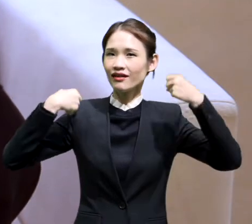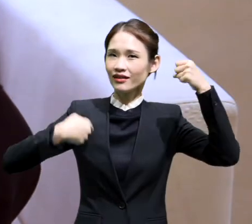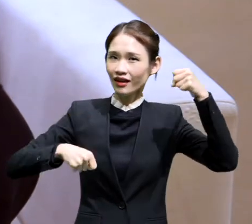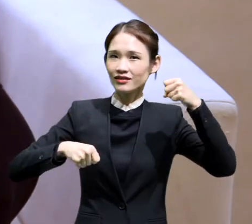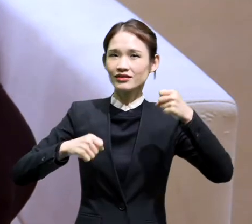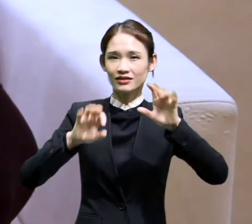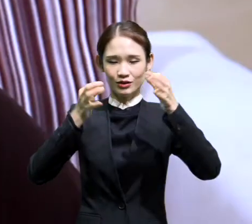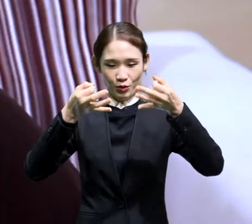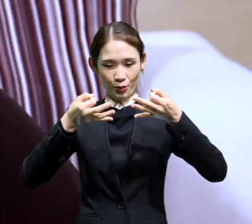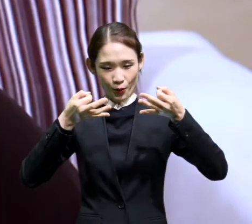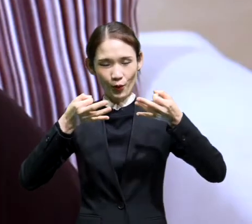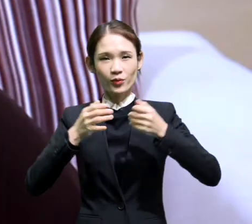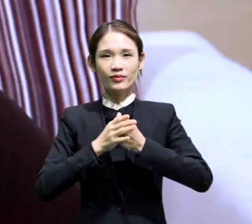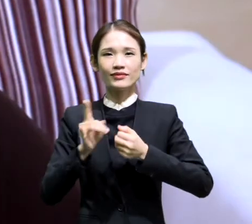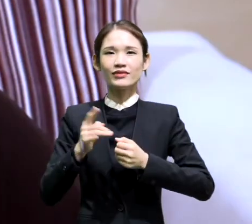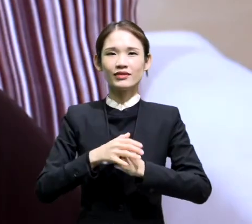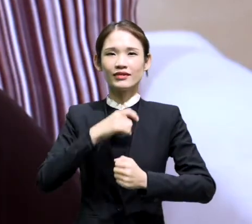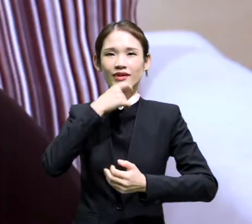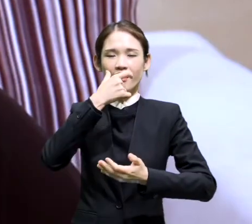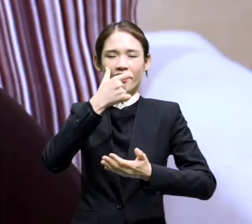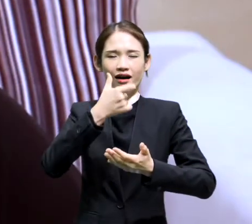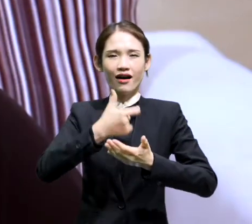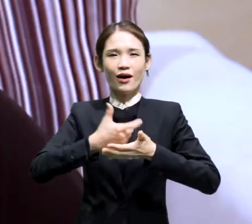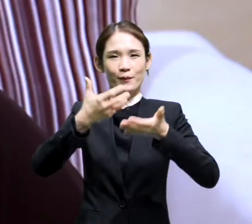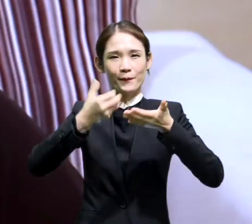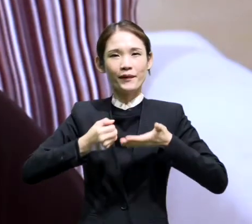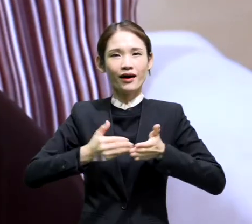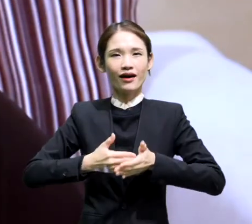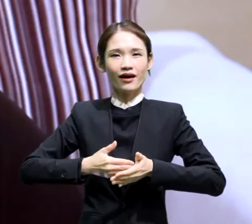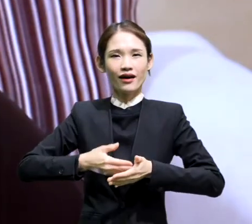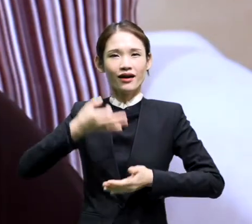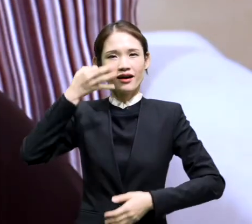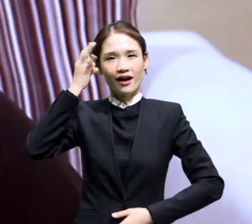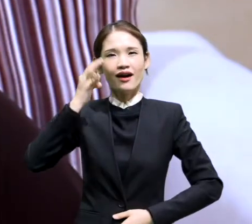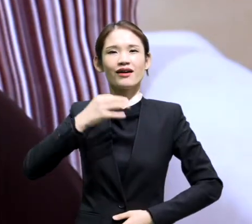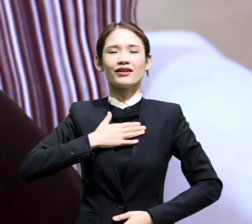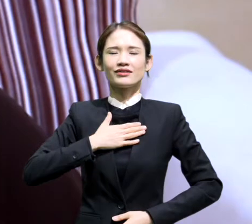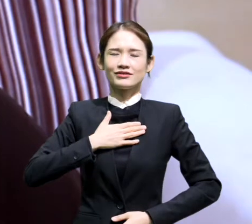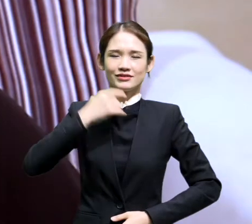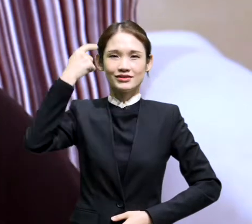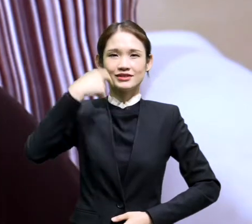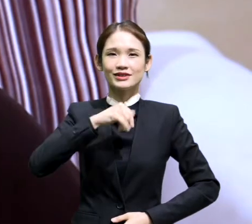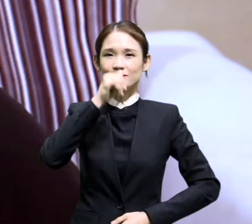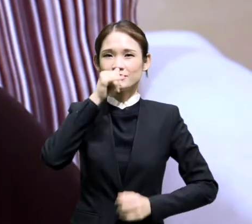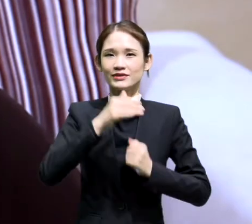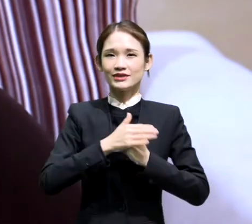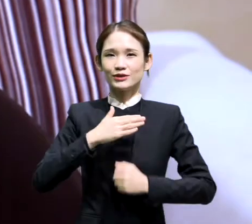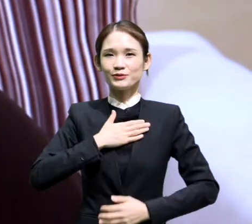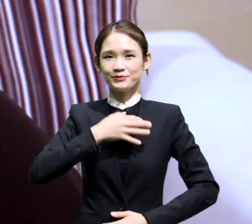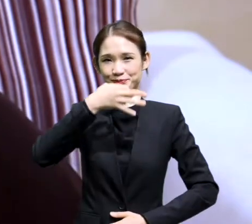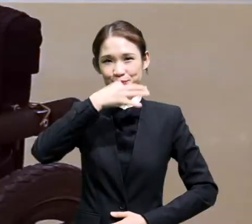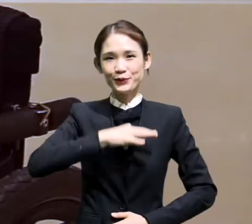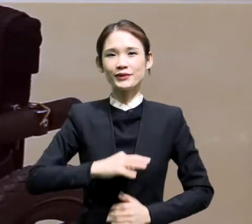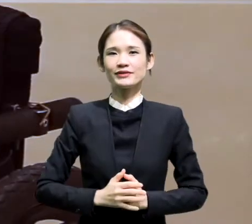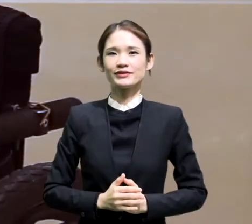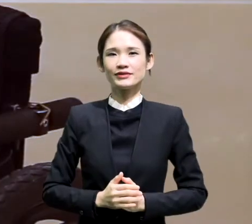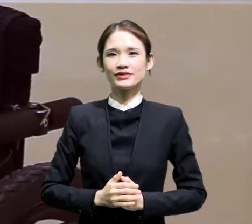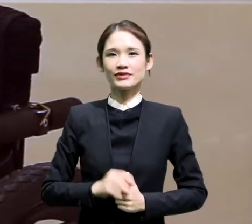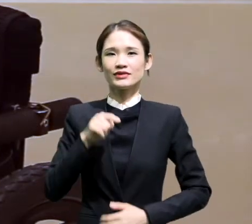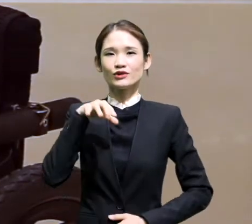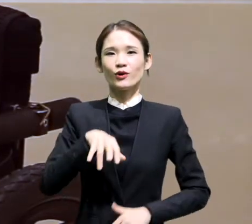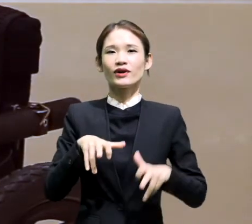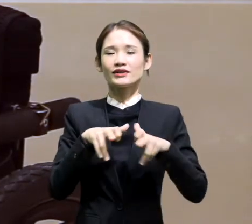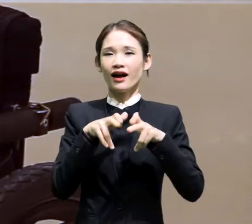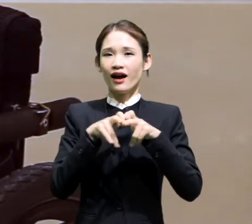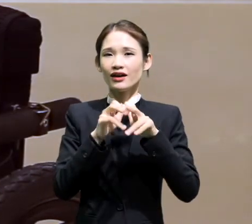보고 좀 감동을 받았구나라는 걸 많이 느끼니까 보람찼던 것 같아요. 그런데